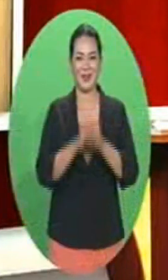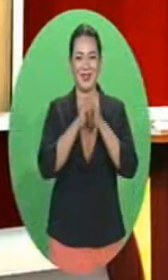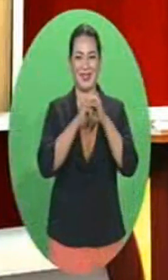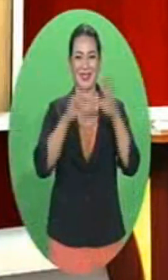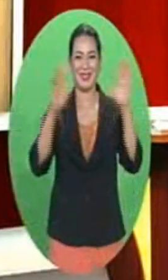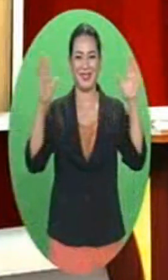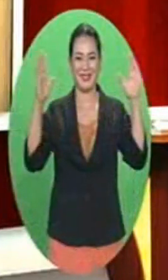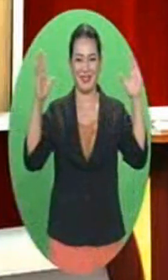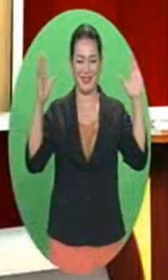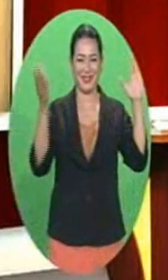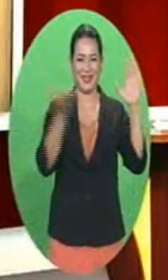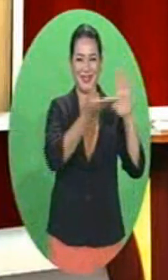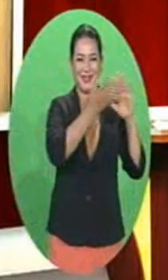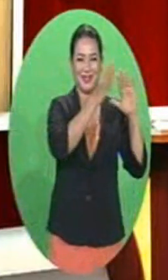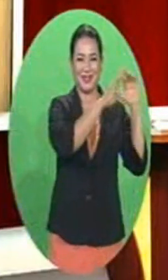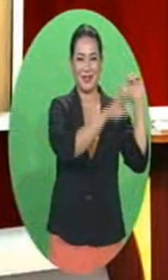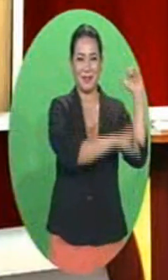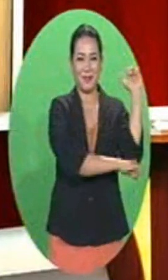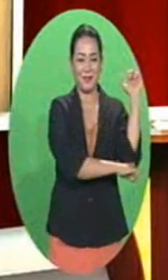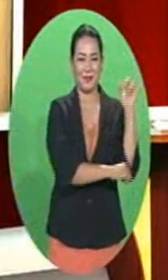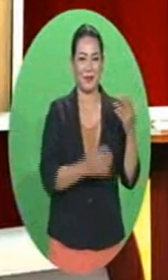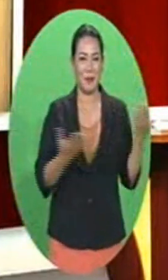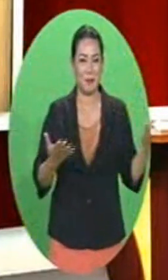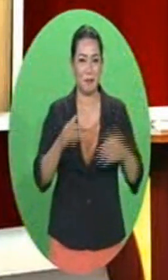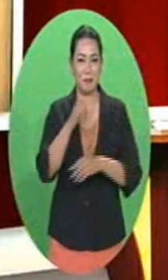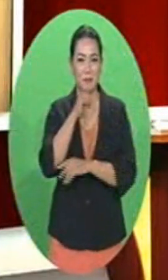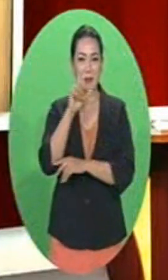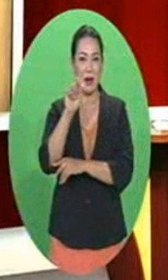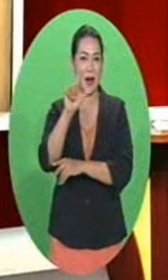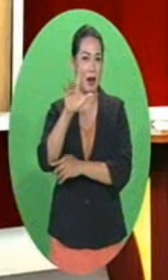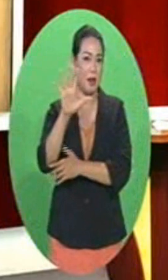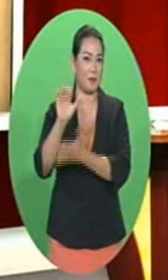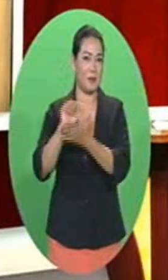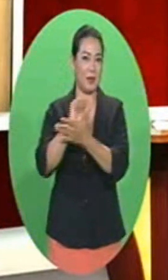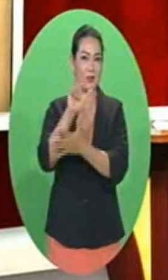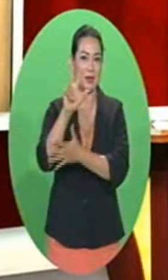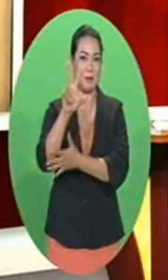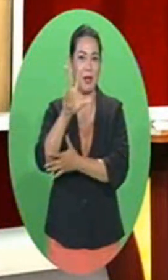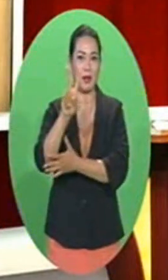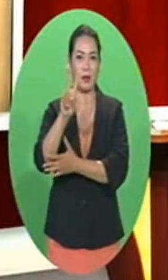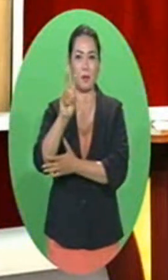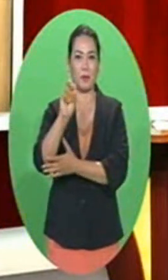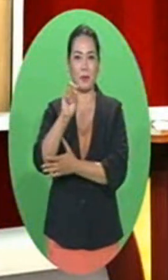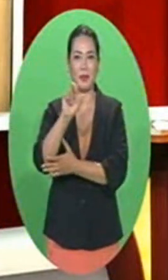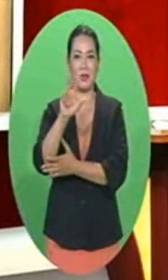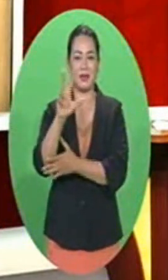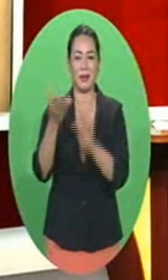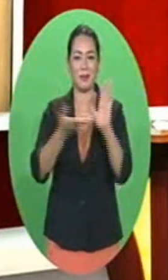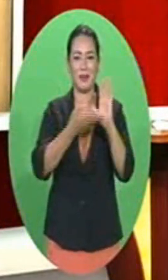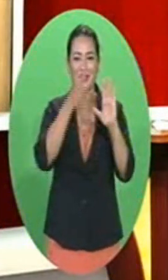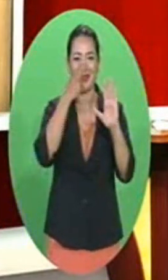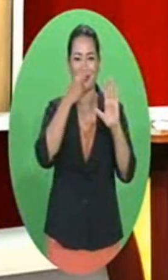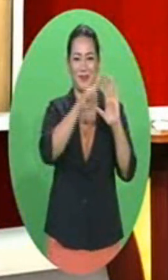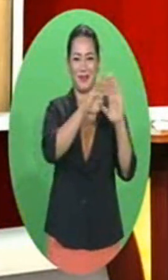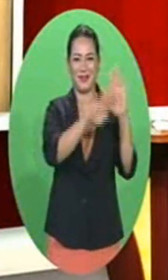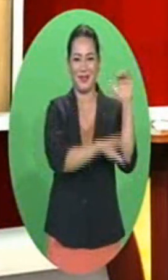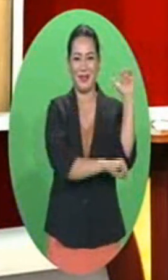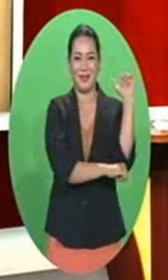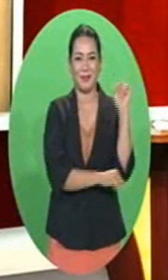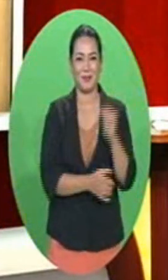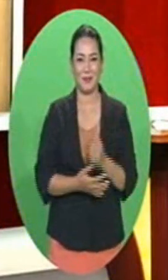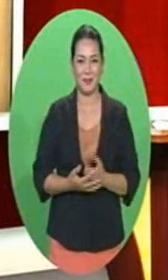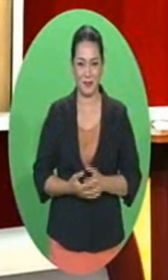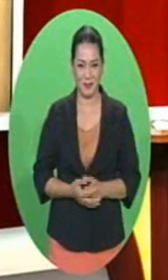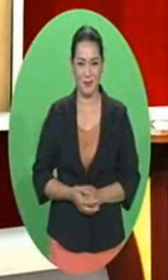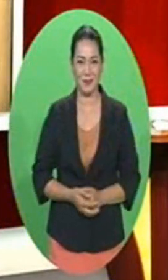chào quý vị. Hôm nay thứ Tư ngày 15 tháng 8 năm 2018, mời quý vị theo dõi bản tin buổi trưa của Đài Truyền hình Thành phố Hồ Chí Minh. Phần đầu bản tin sẽ có những